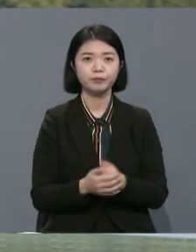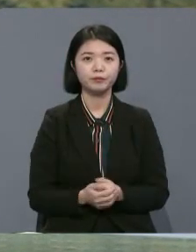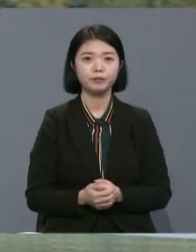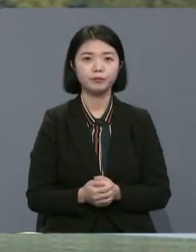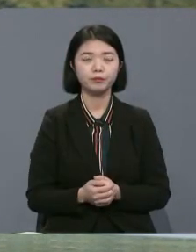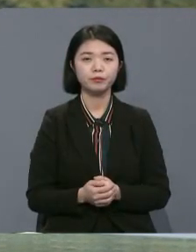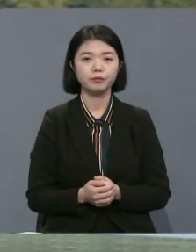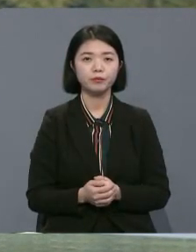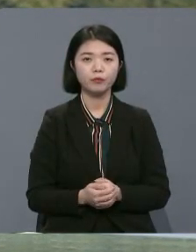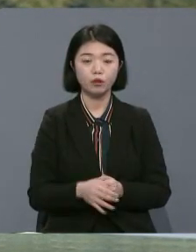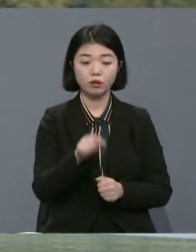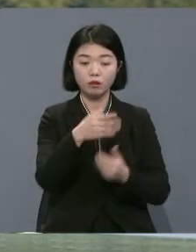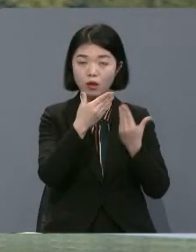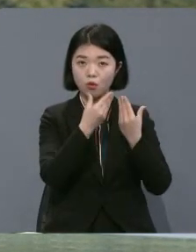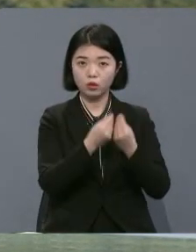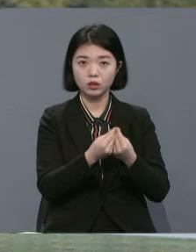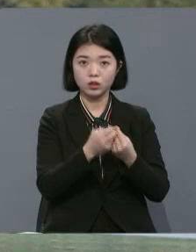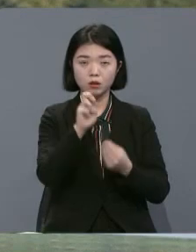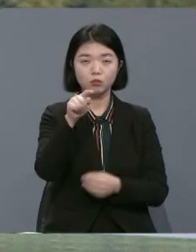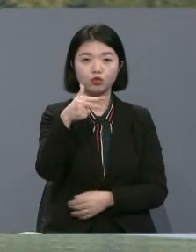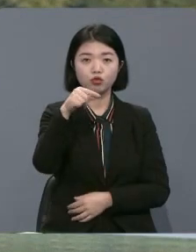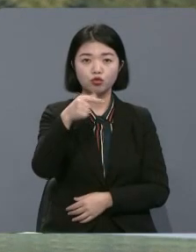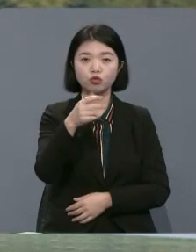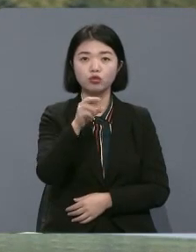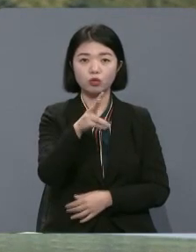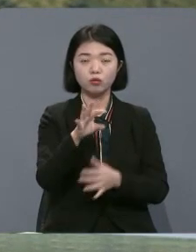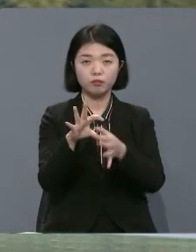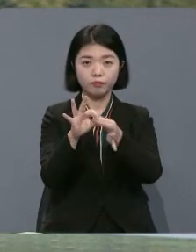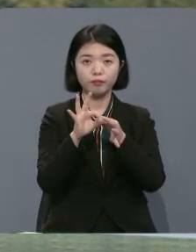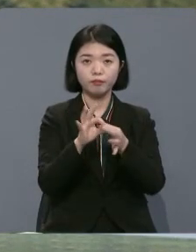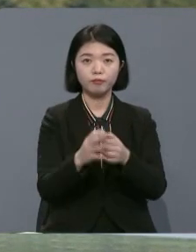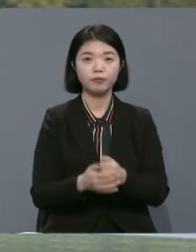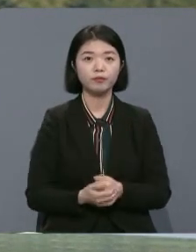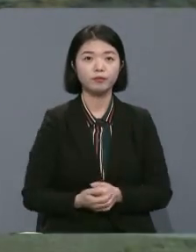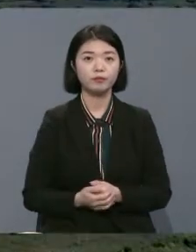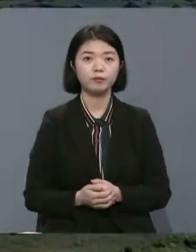나왔습니다 이 내용은 문준영 기자가 정리해 드립니다